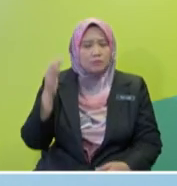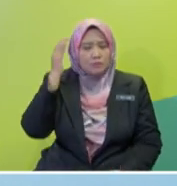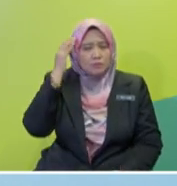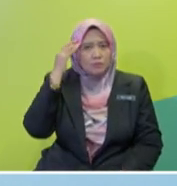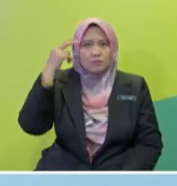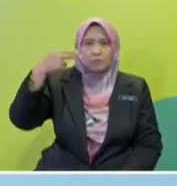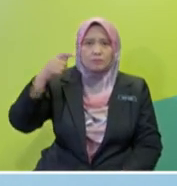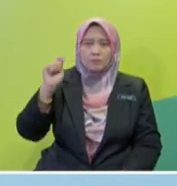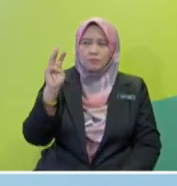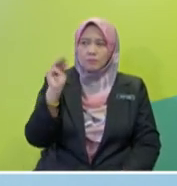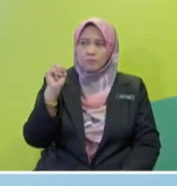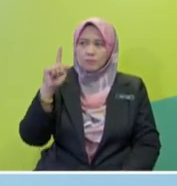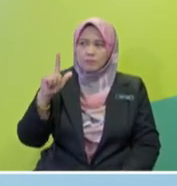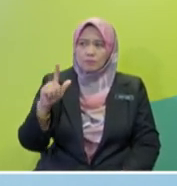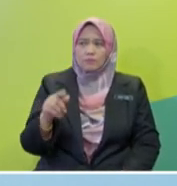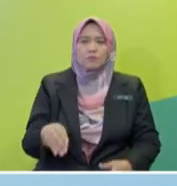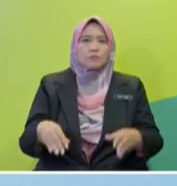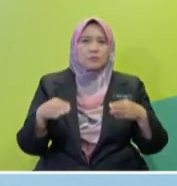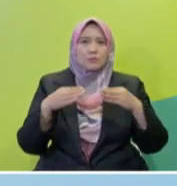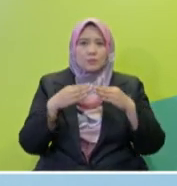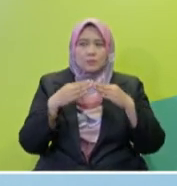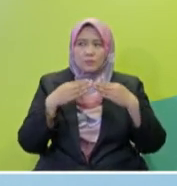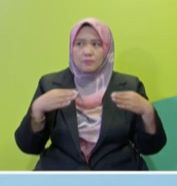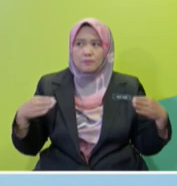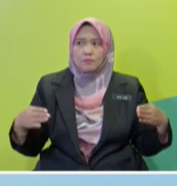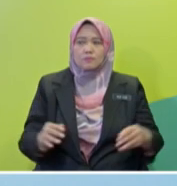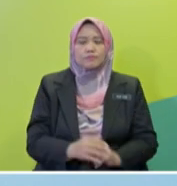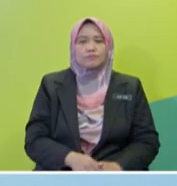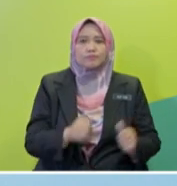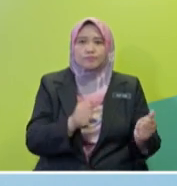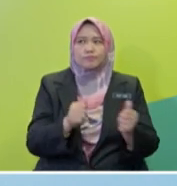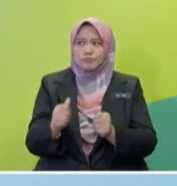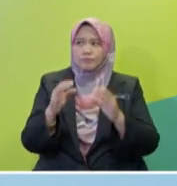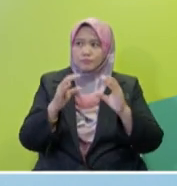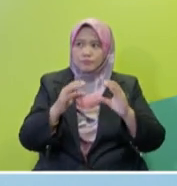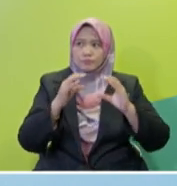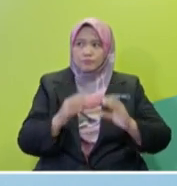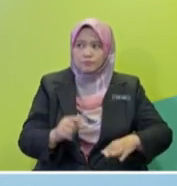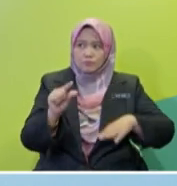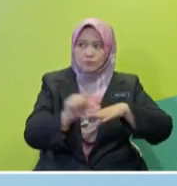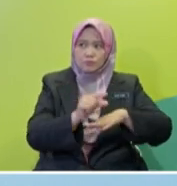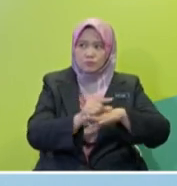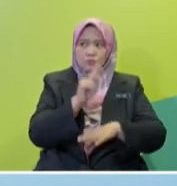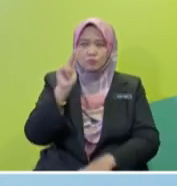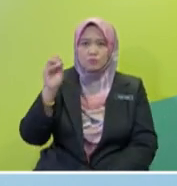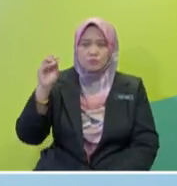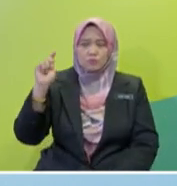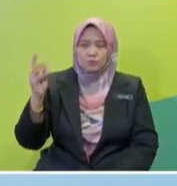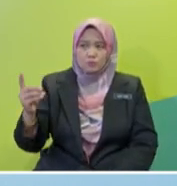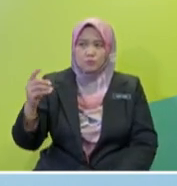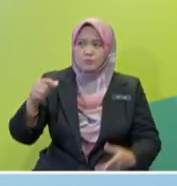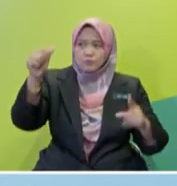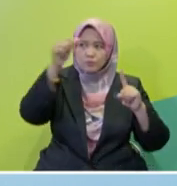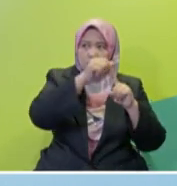caraan yang menggunakan good good arahan yang dipanggil sebagai tag Hesti ML jadi setiap